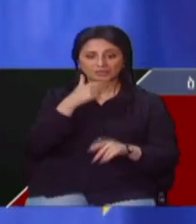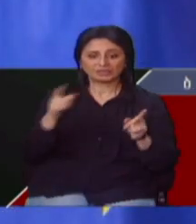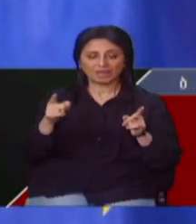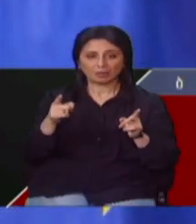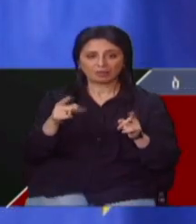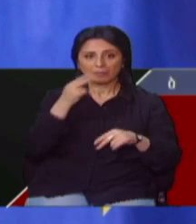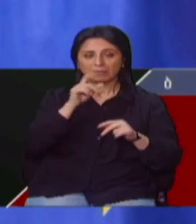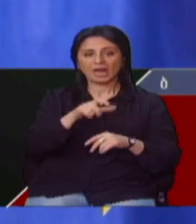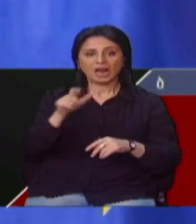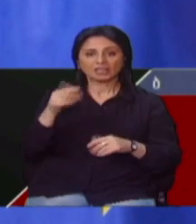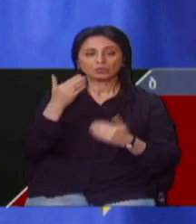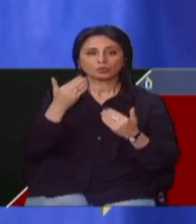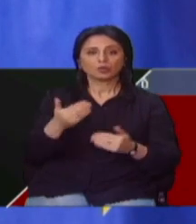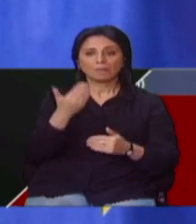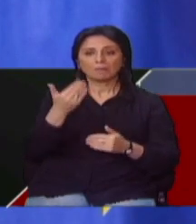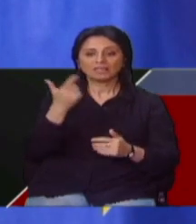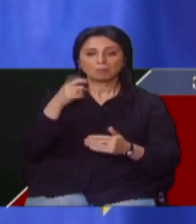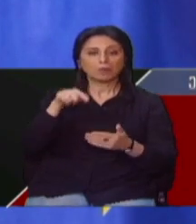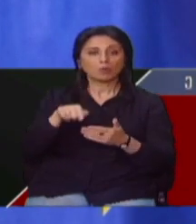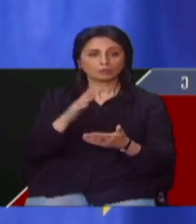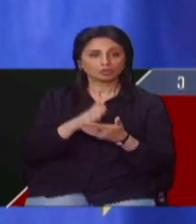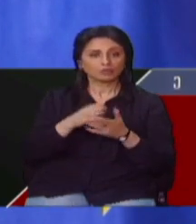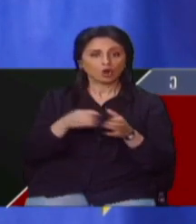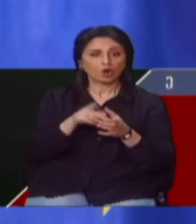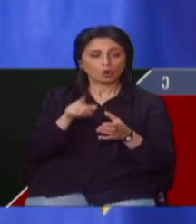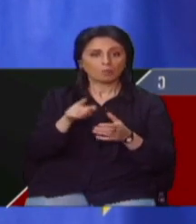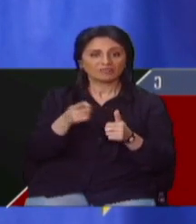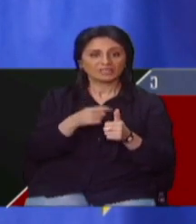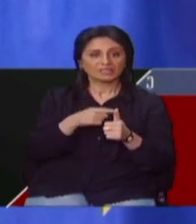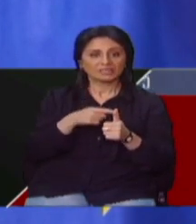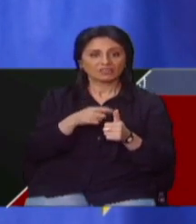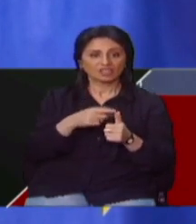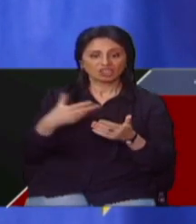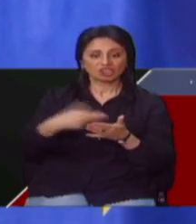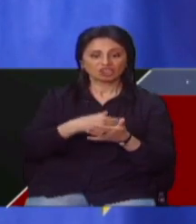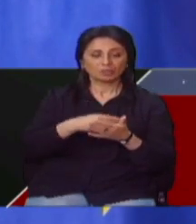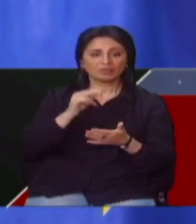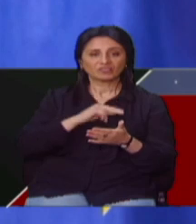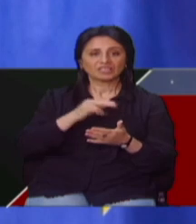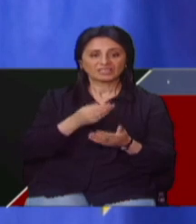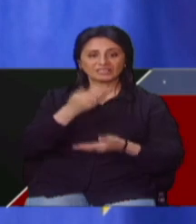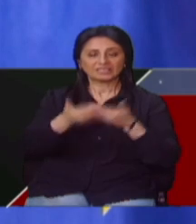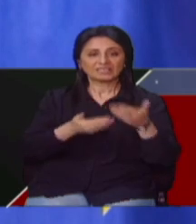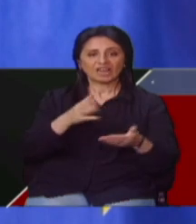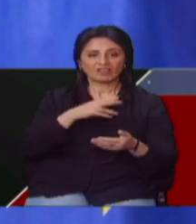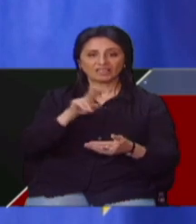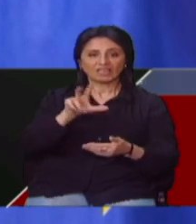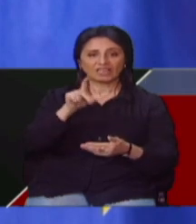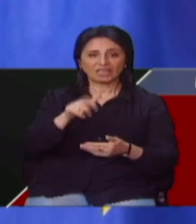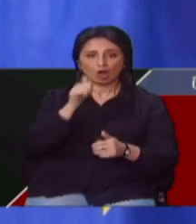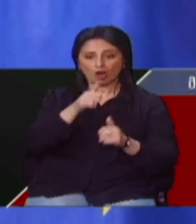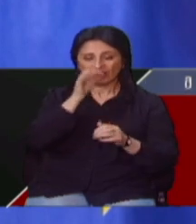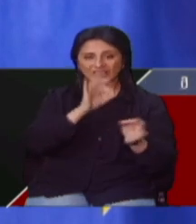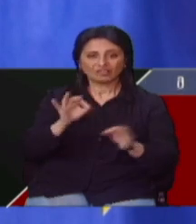წლებში ბრალდებულების მიერ მათ ფლობელობაში არსებული კომპანიების სახელით შემოსავლების სამსახურში წარდგენილი იქნა დღგ-ს